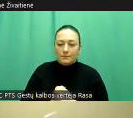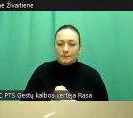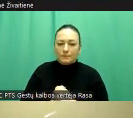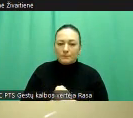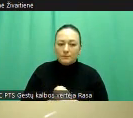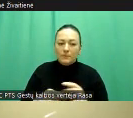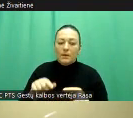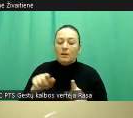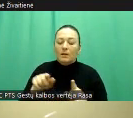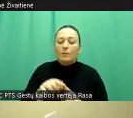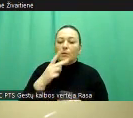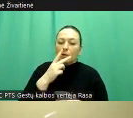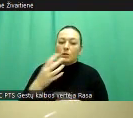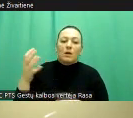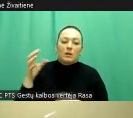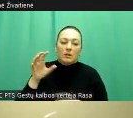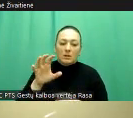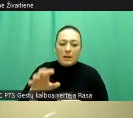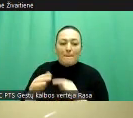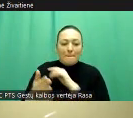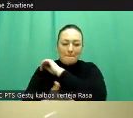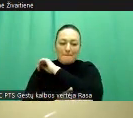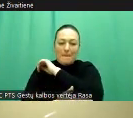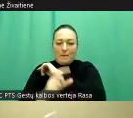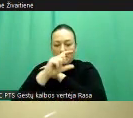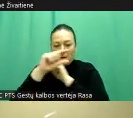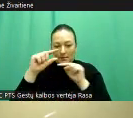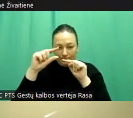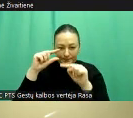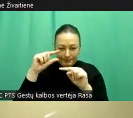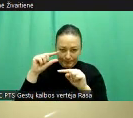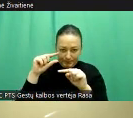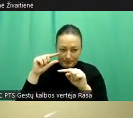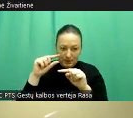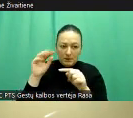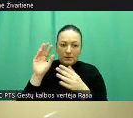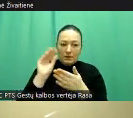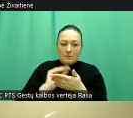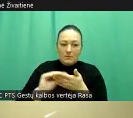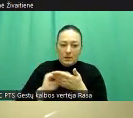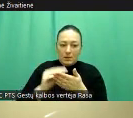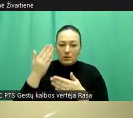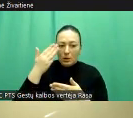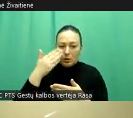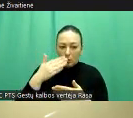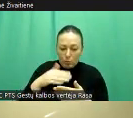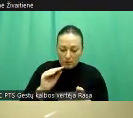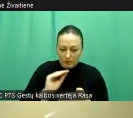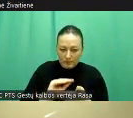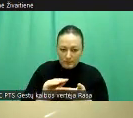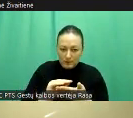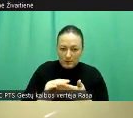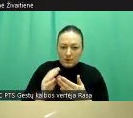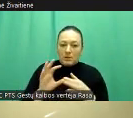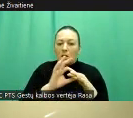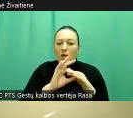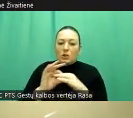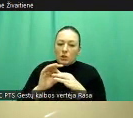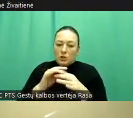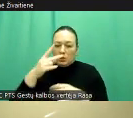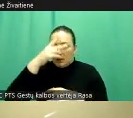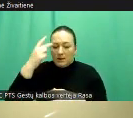Ir pažiūrėkite į skaidrės apačią. Čia yra išskirta irgi kai kas, kas susijęs su Lietuva. Tai